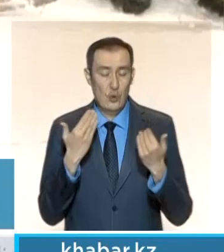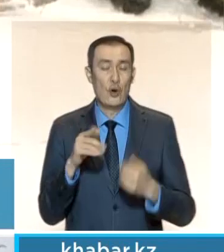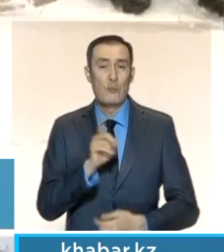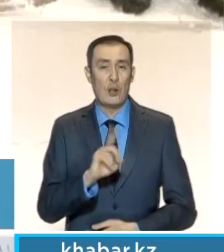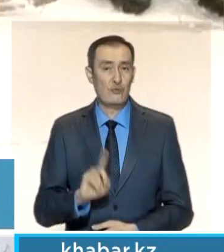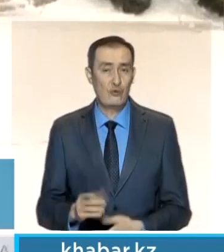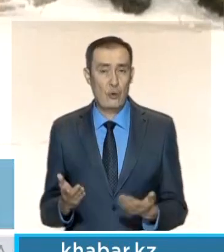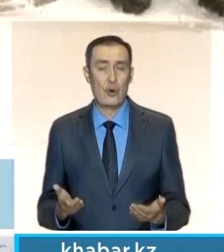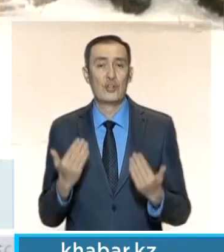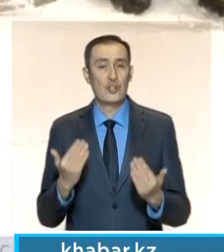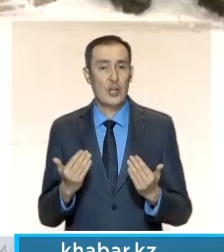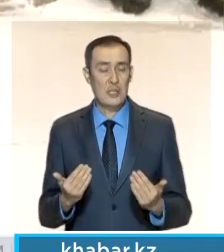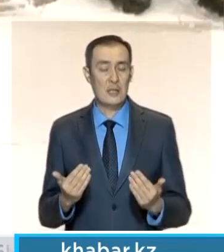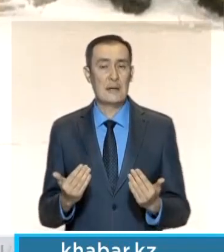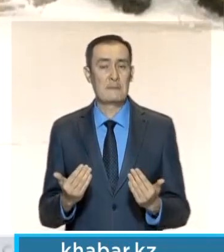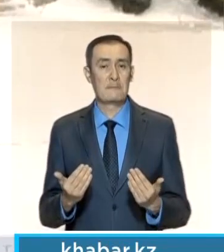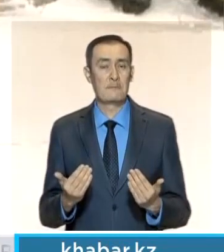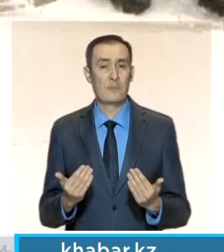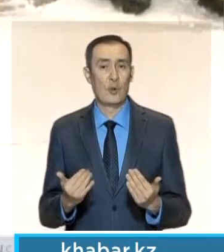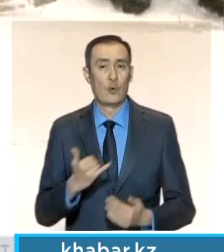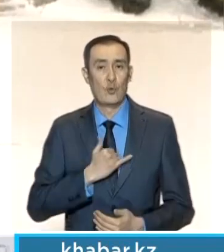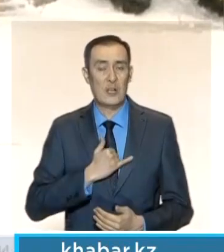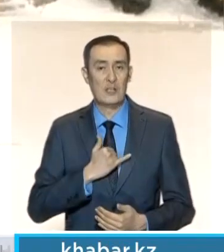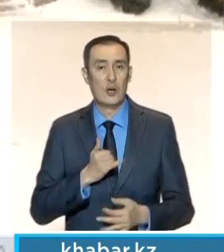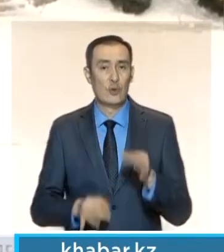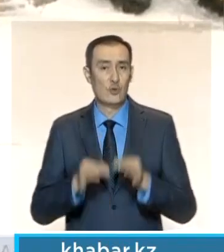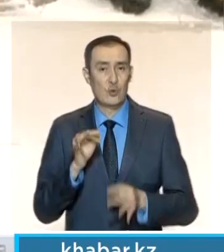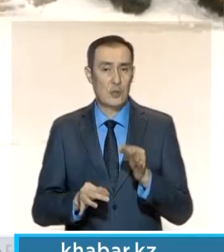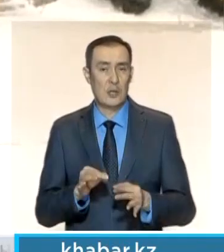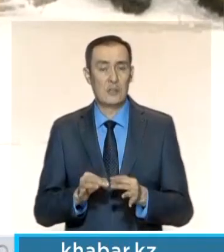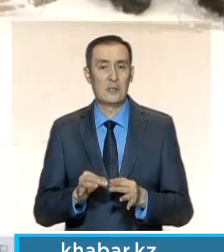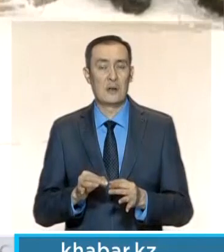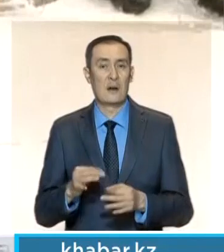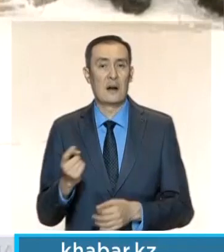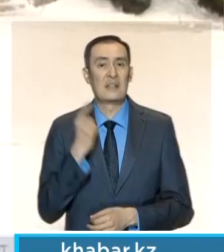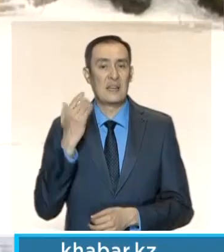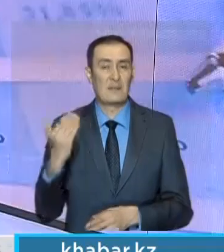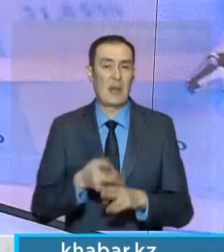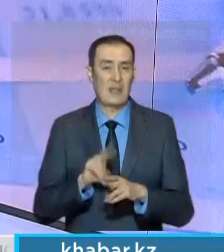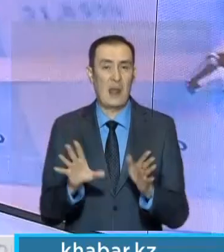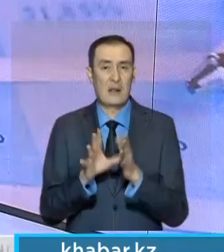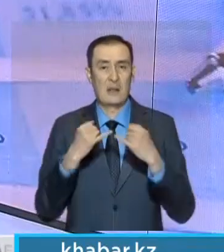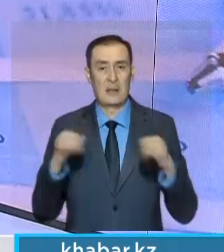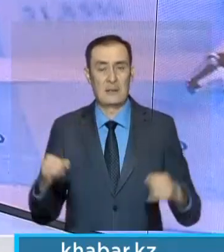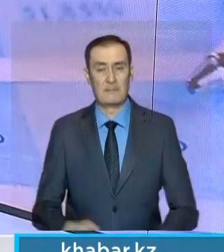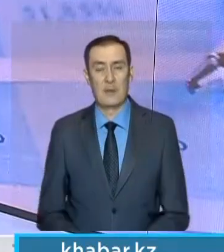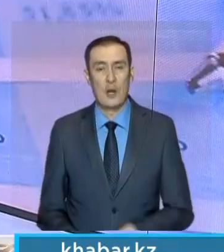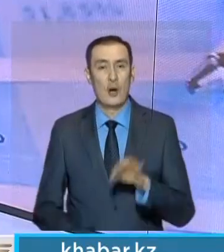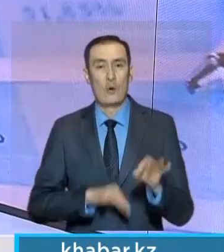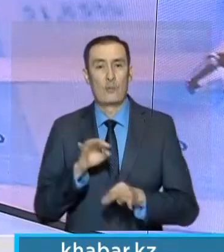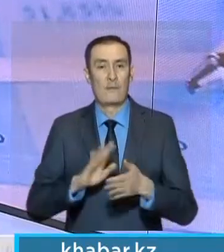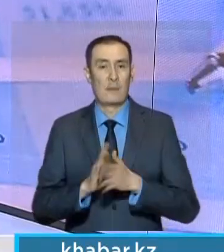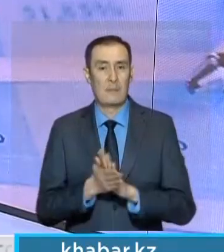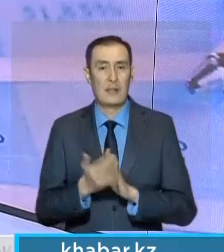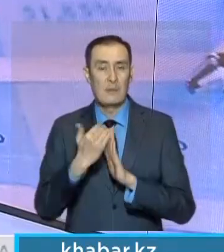что сечас у нас идут суда непосредственно собственникам данных линий проекты в формате